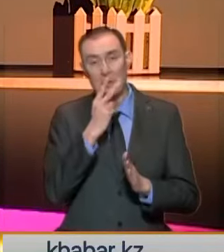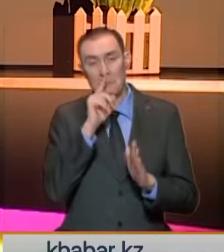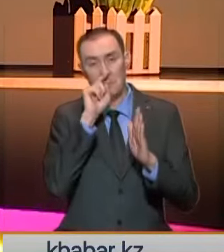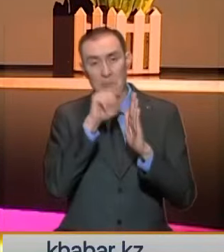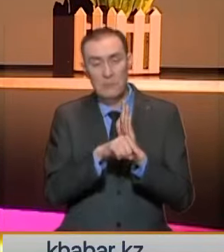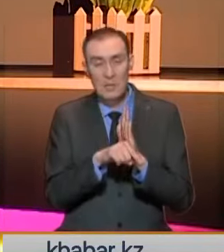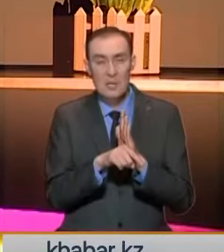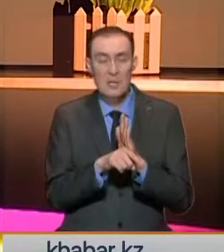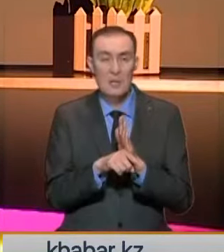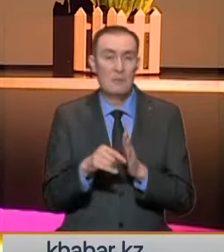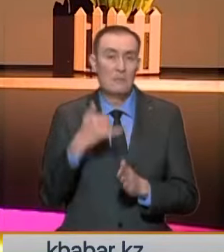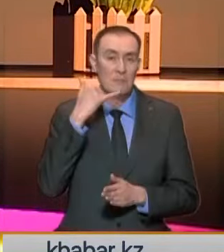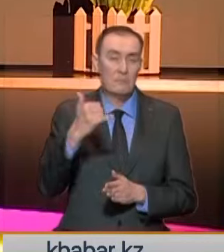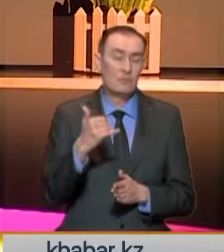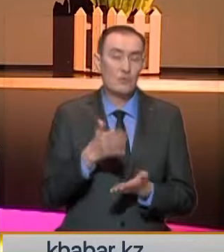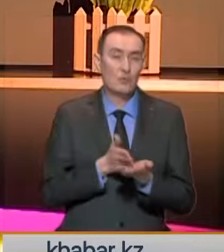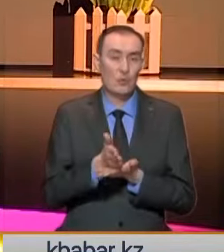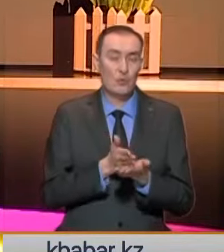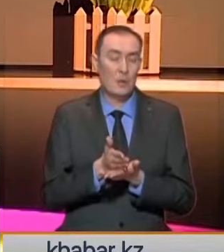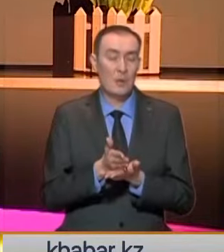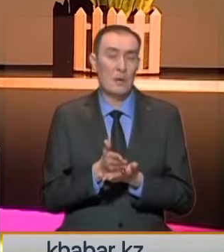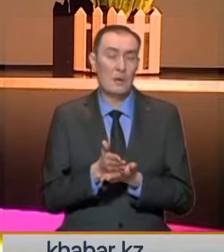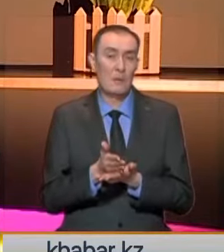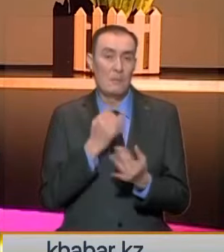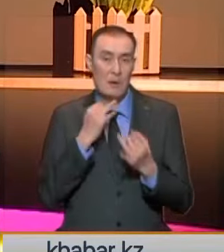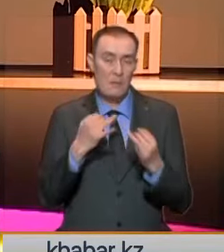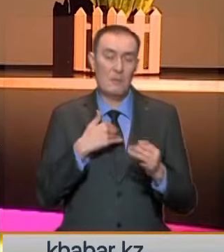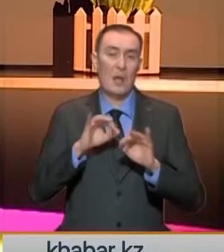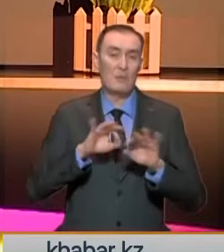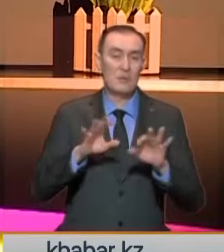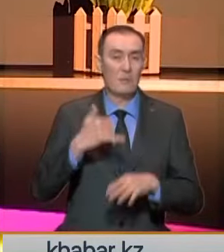поддержки, мне все объяснили,